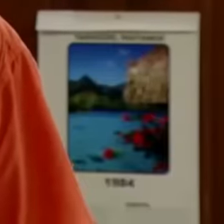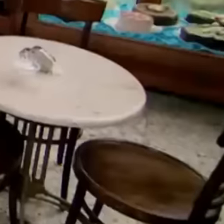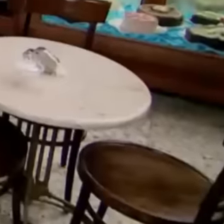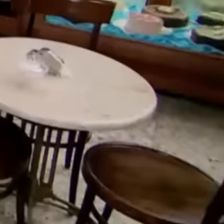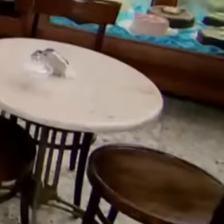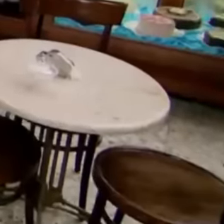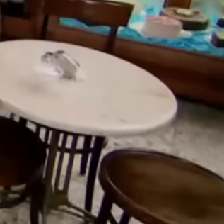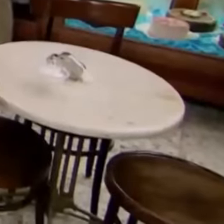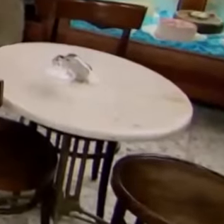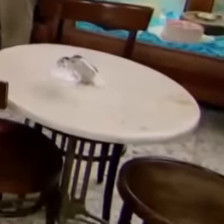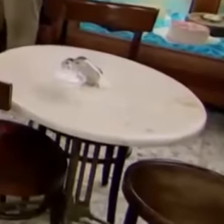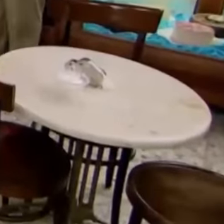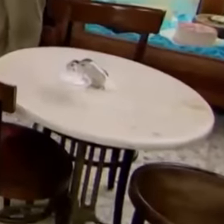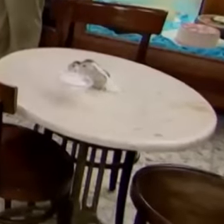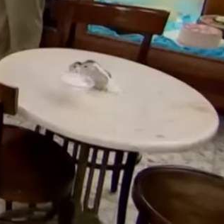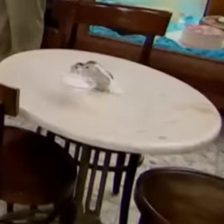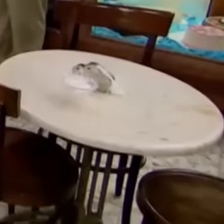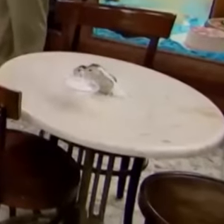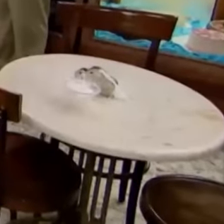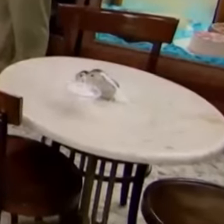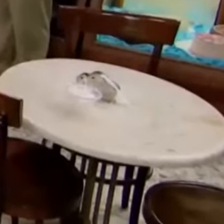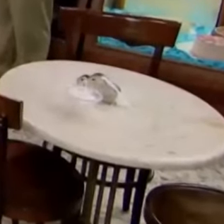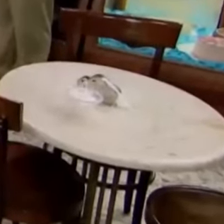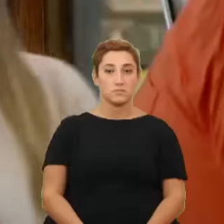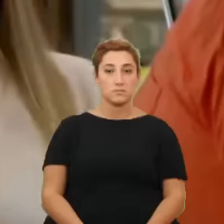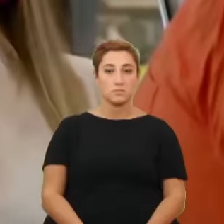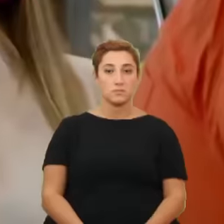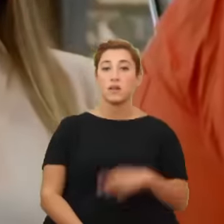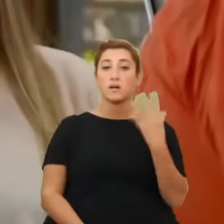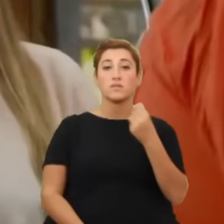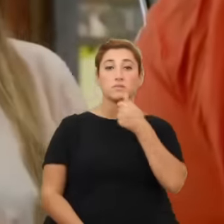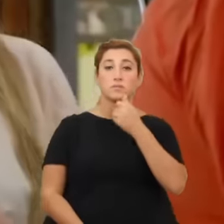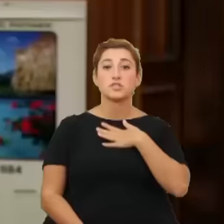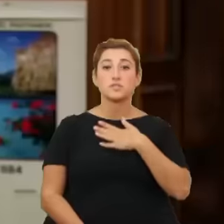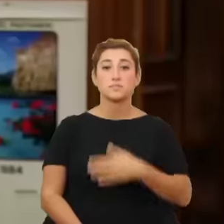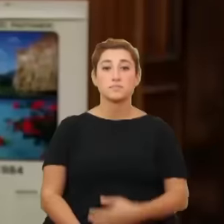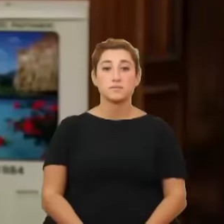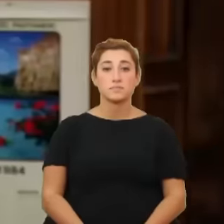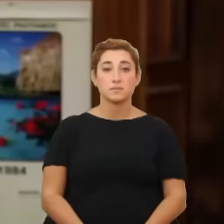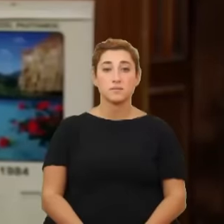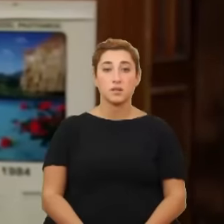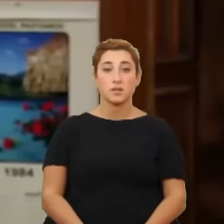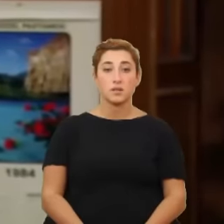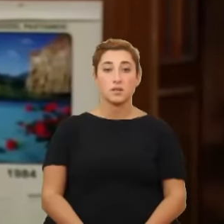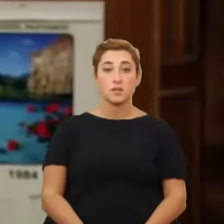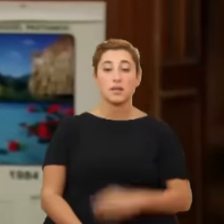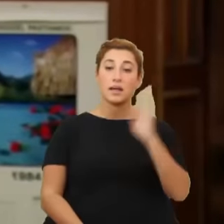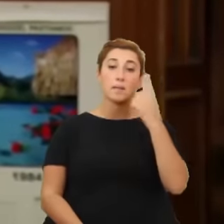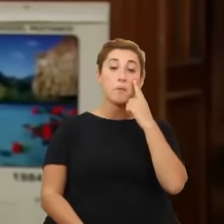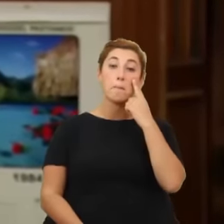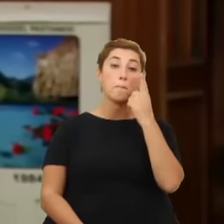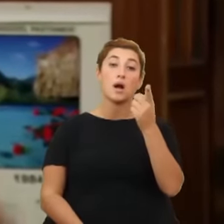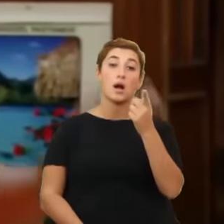Elvan başı önde Sami'ye döndü. Niyazi masada oturuyor. Efendim babacığım? Git bak